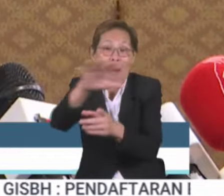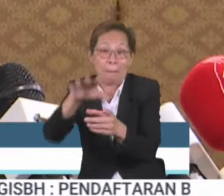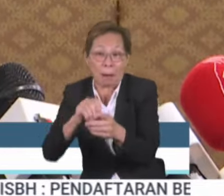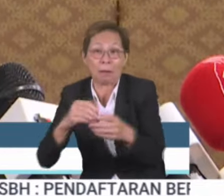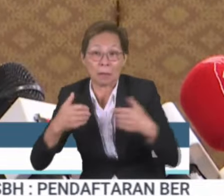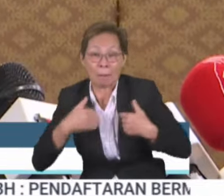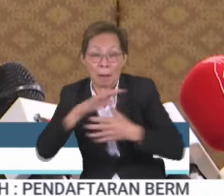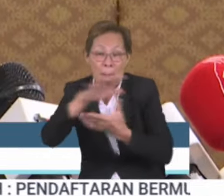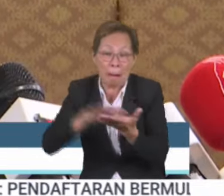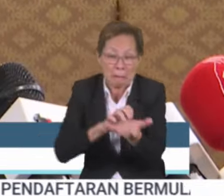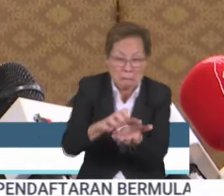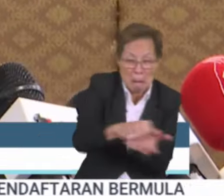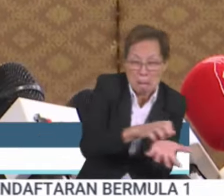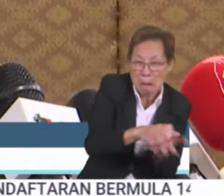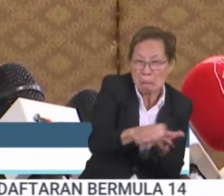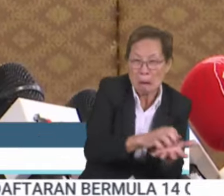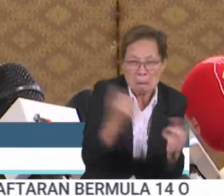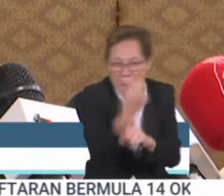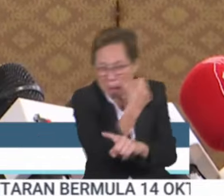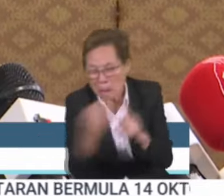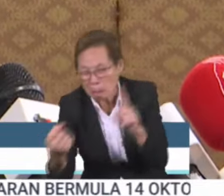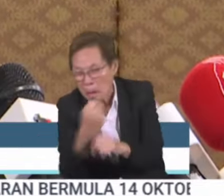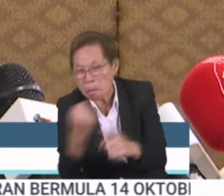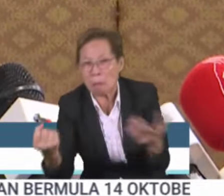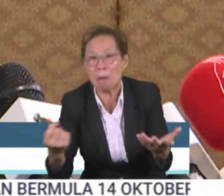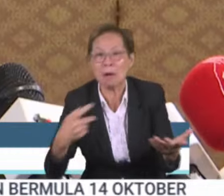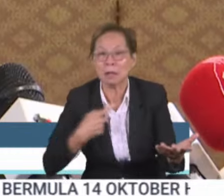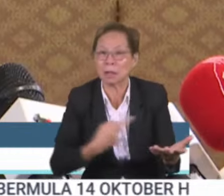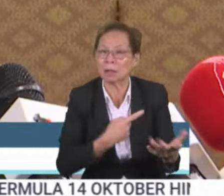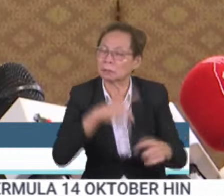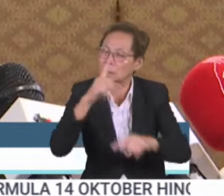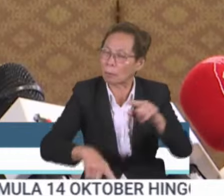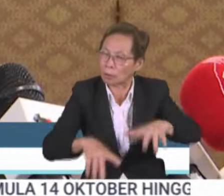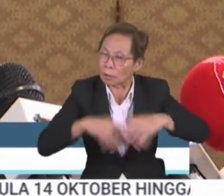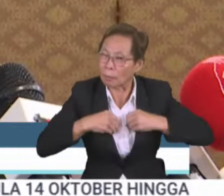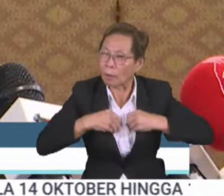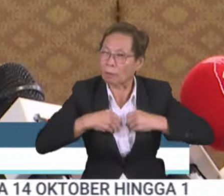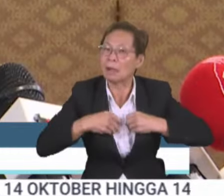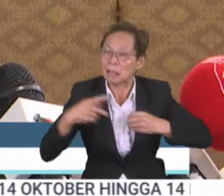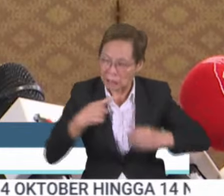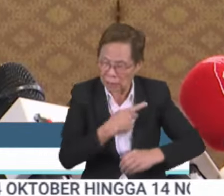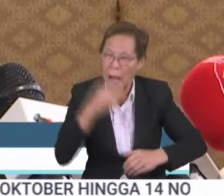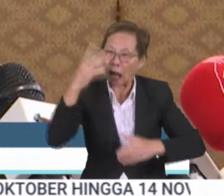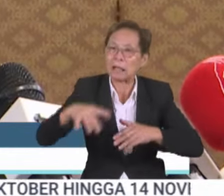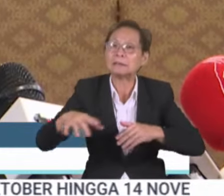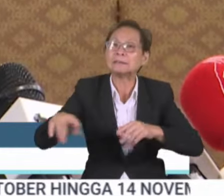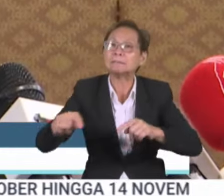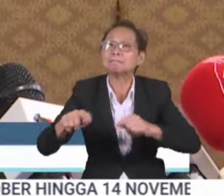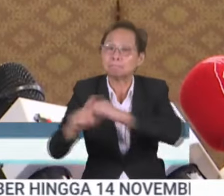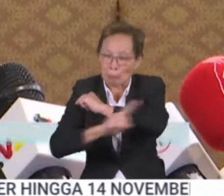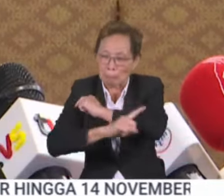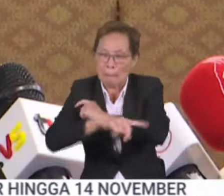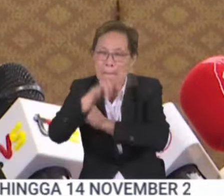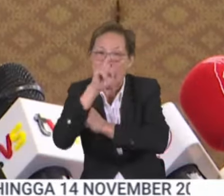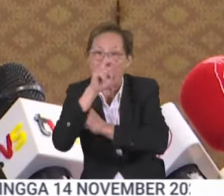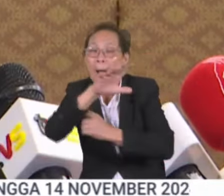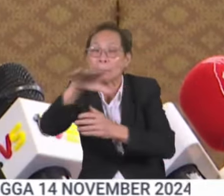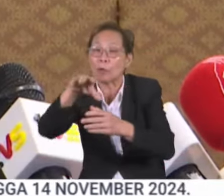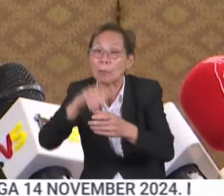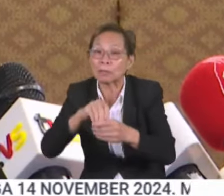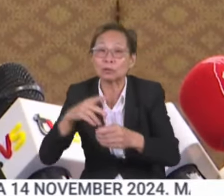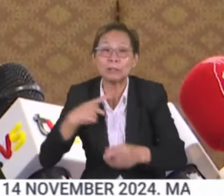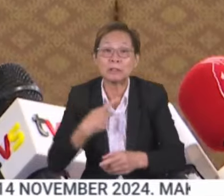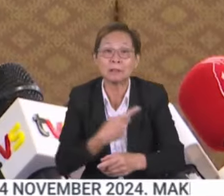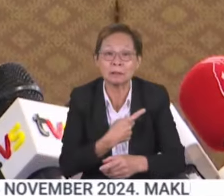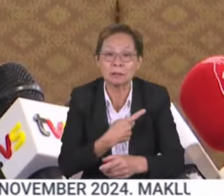melibatkan kekerasan, maka kita tidak akan kompromi untuk mengambil tindakan yang tegas. Termasuklah